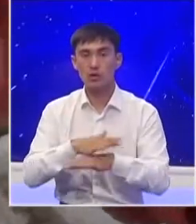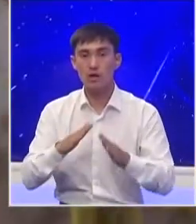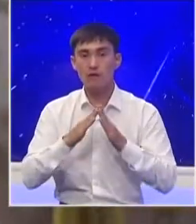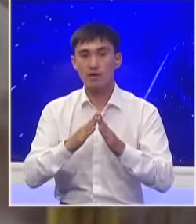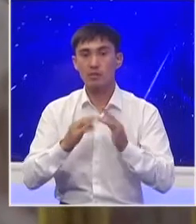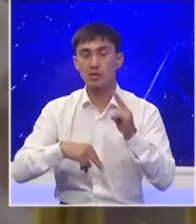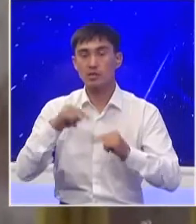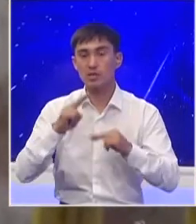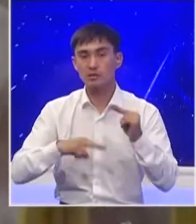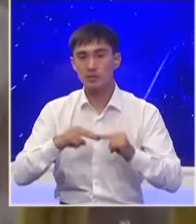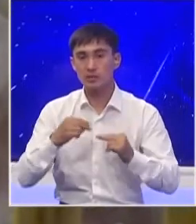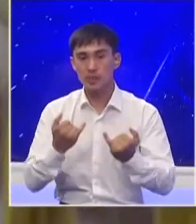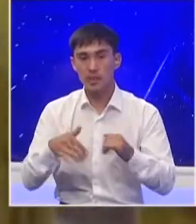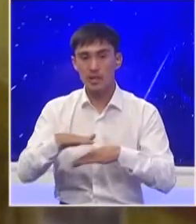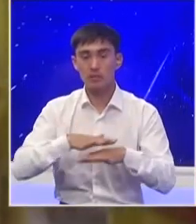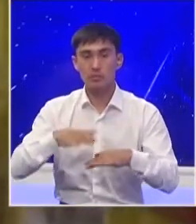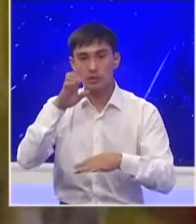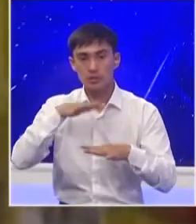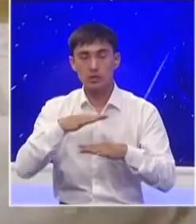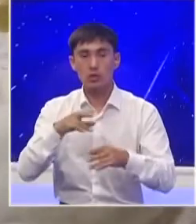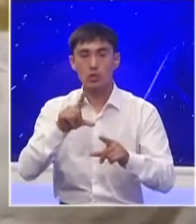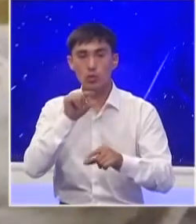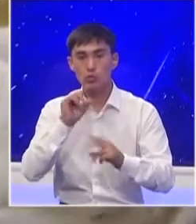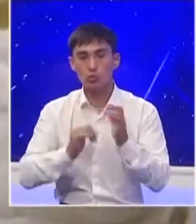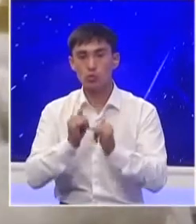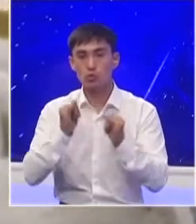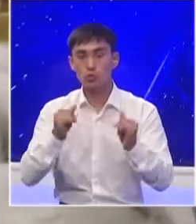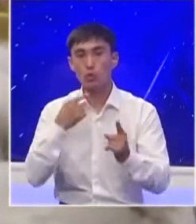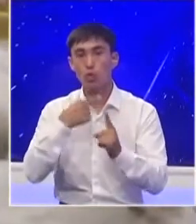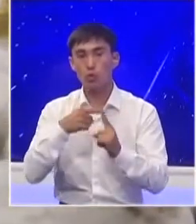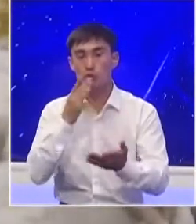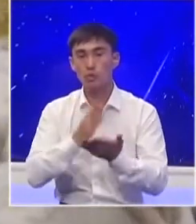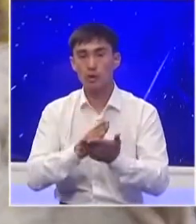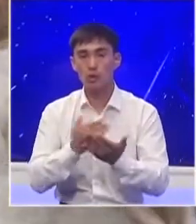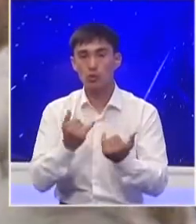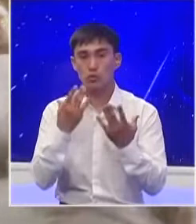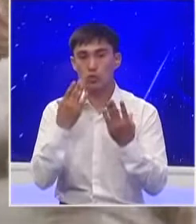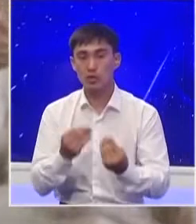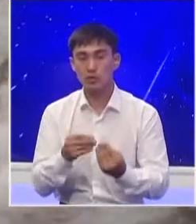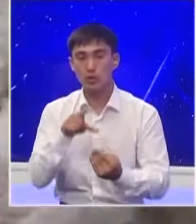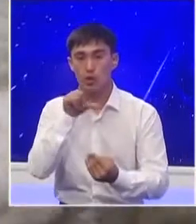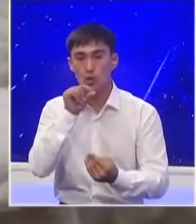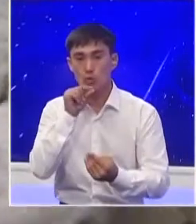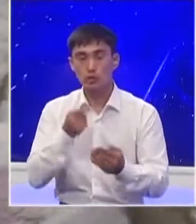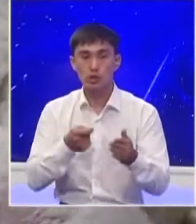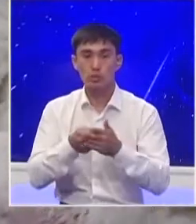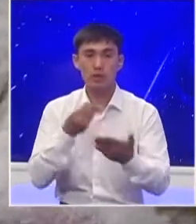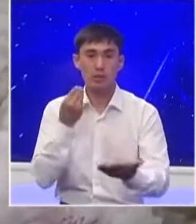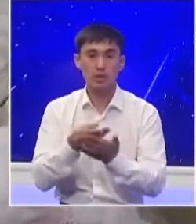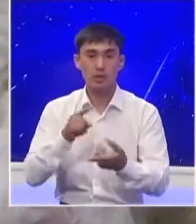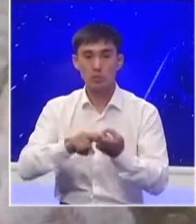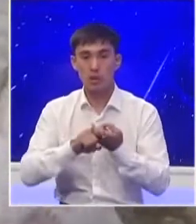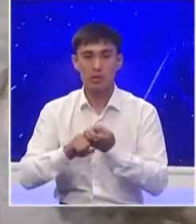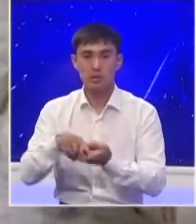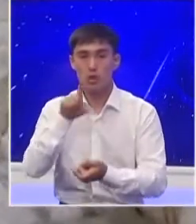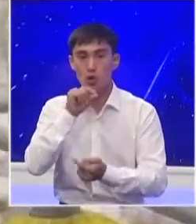фабрикалар салынып жатыр. Биыл елімізде құс өсіру саласында оң көрсеткіштер байқалып отыр. Осы күнге дейін құс жемінің қымбаттауына